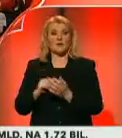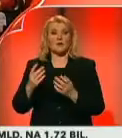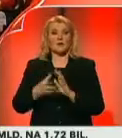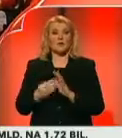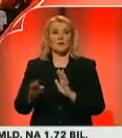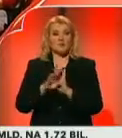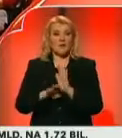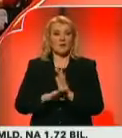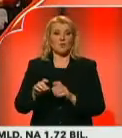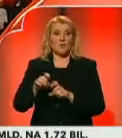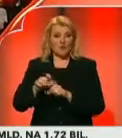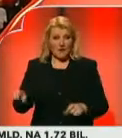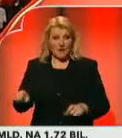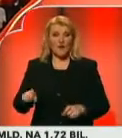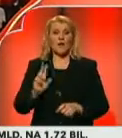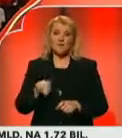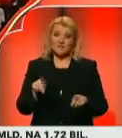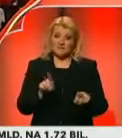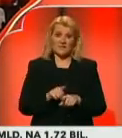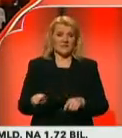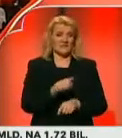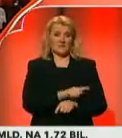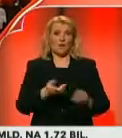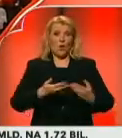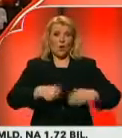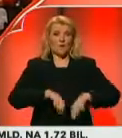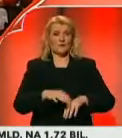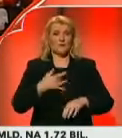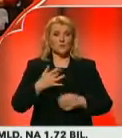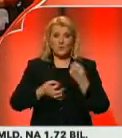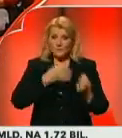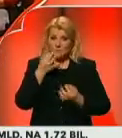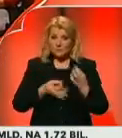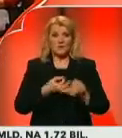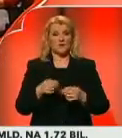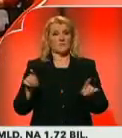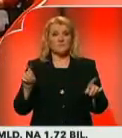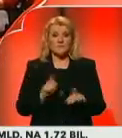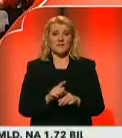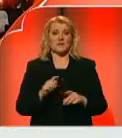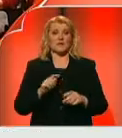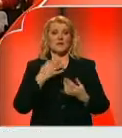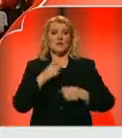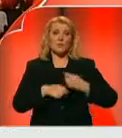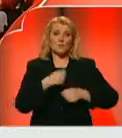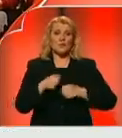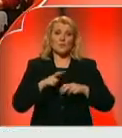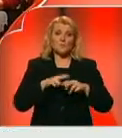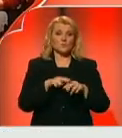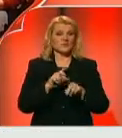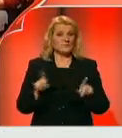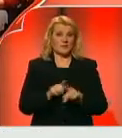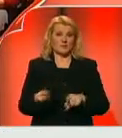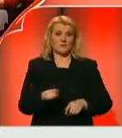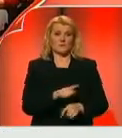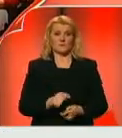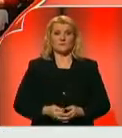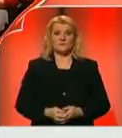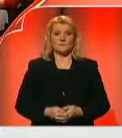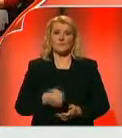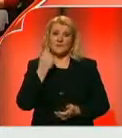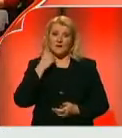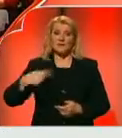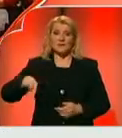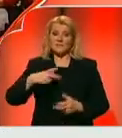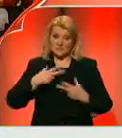stejný způsob ochrany osobních údajů, stejný způsob vázání toho, jak s těmi údaji nakládat. Víte, nespokojenost klientů je jedna